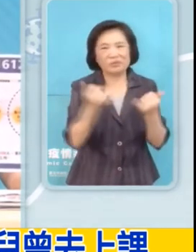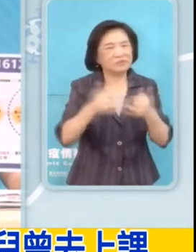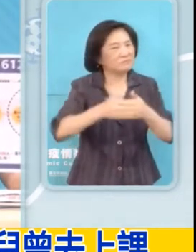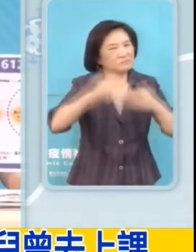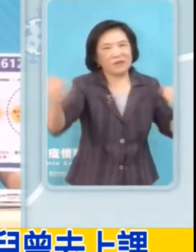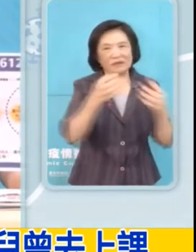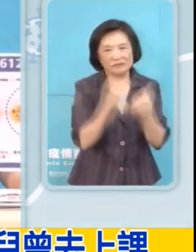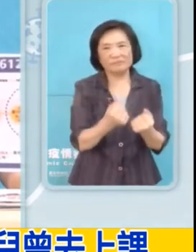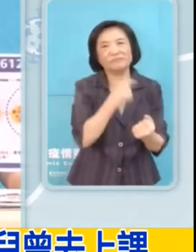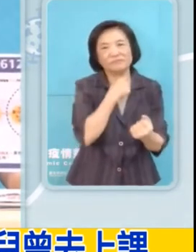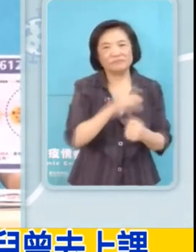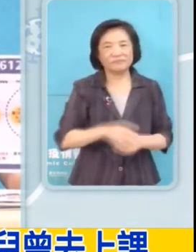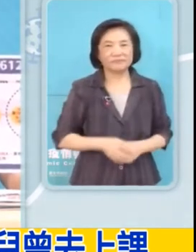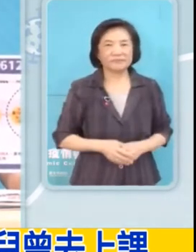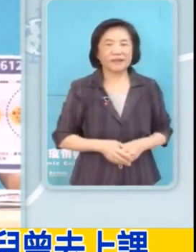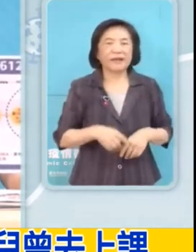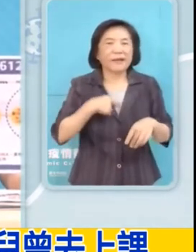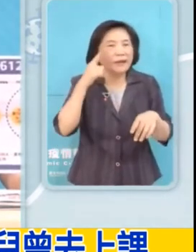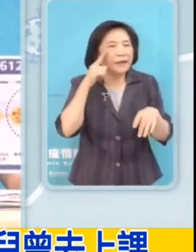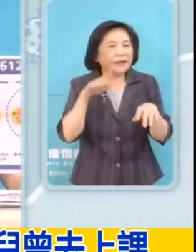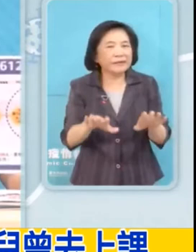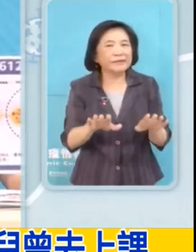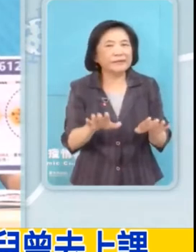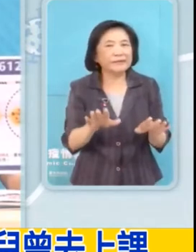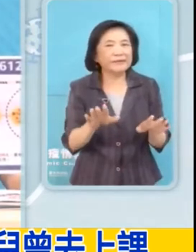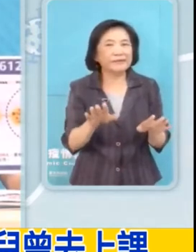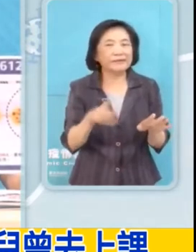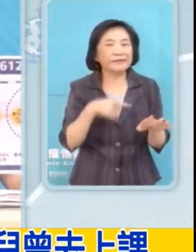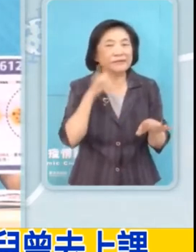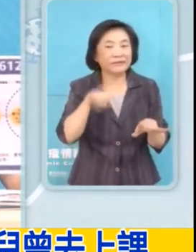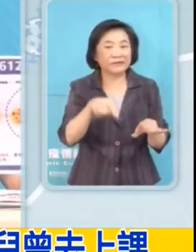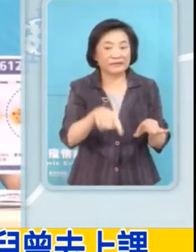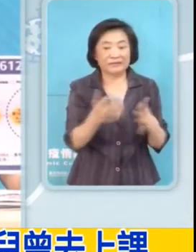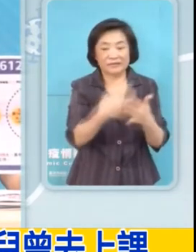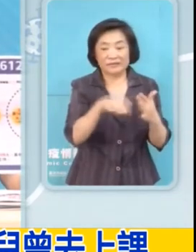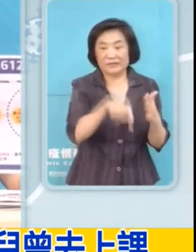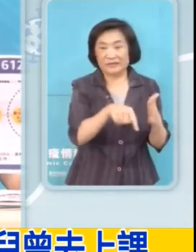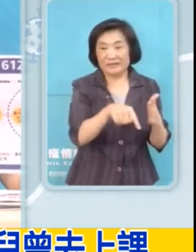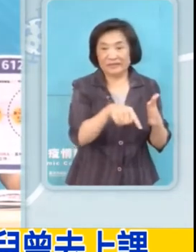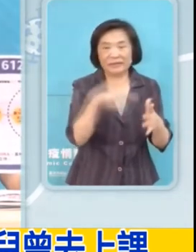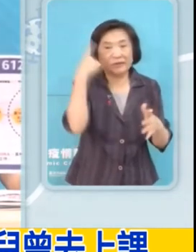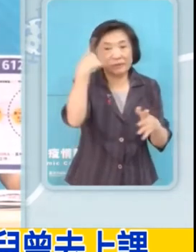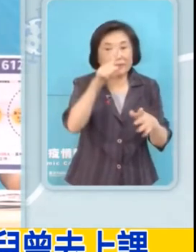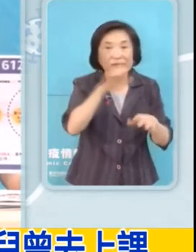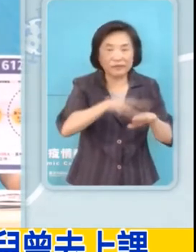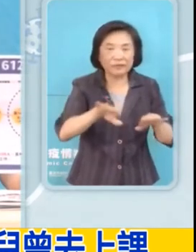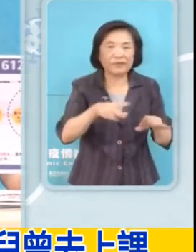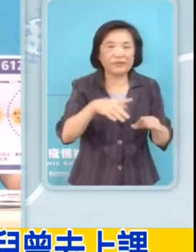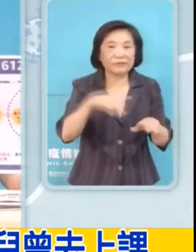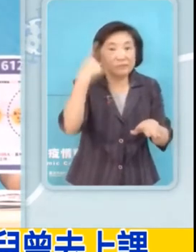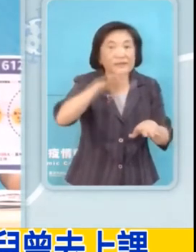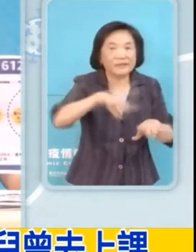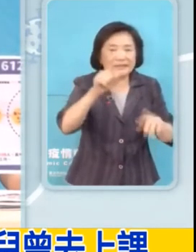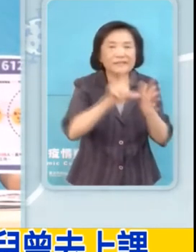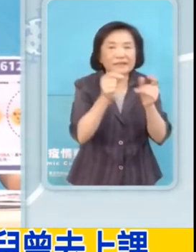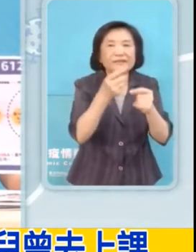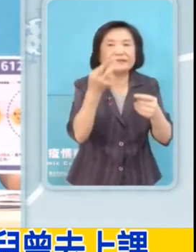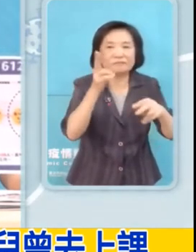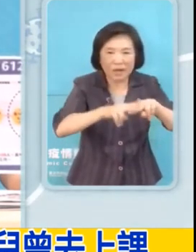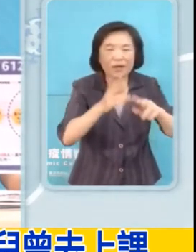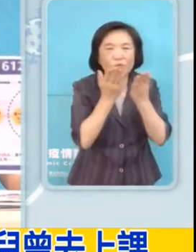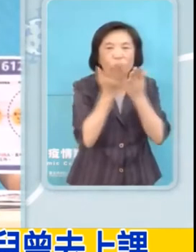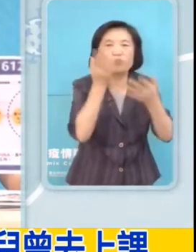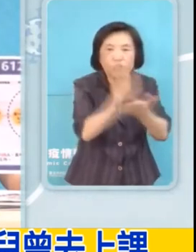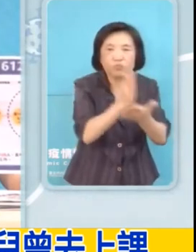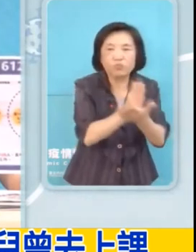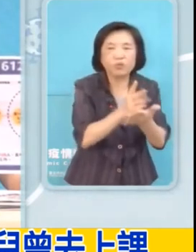还没有，我们现在先打算让我们这个学校先明天会预防性停课一天的